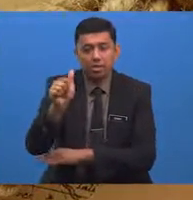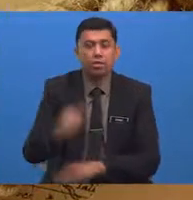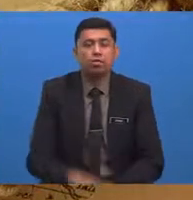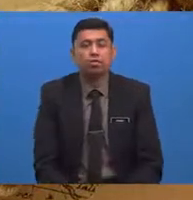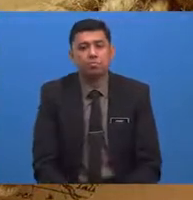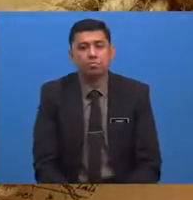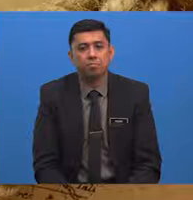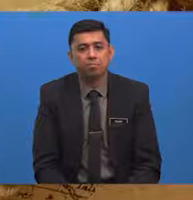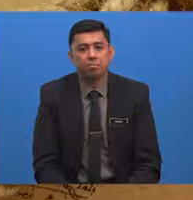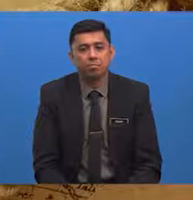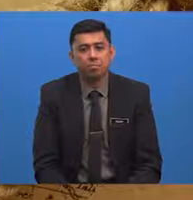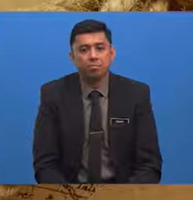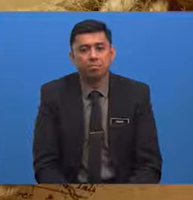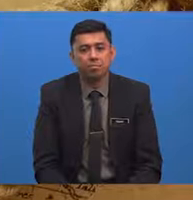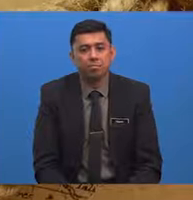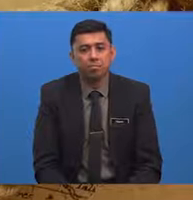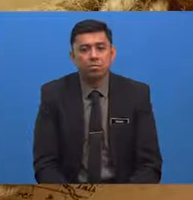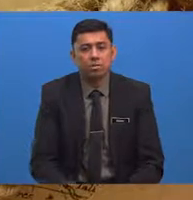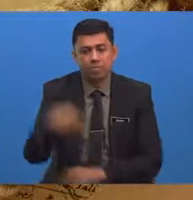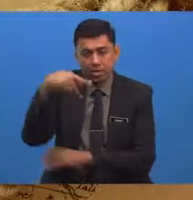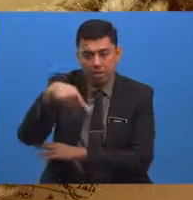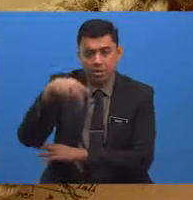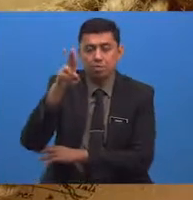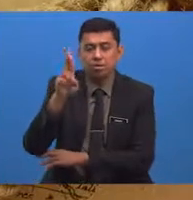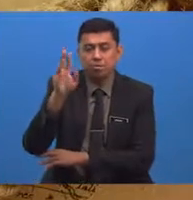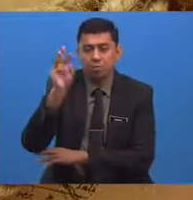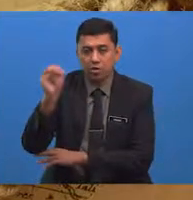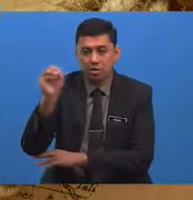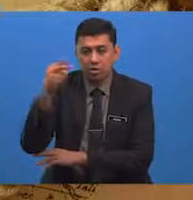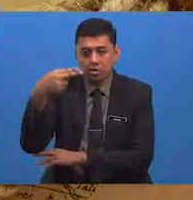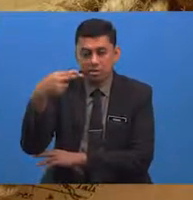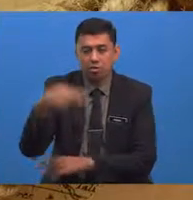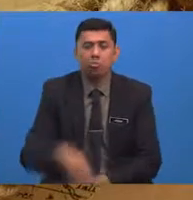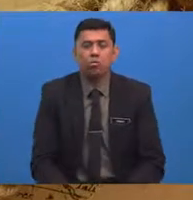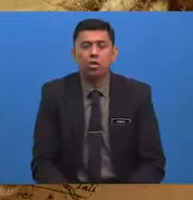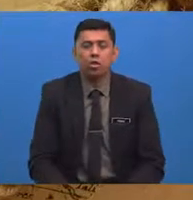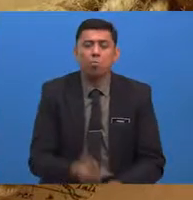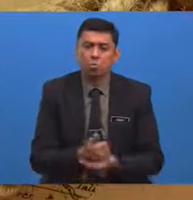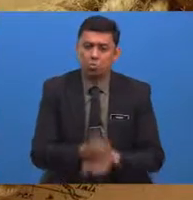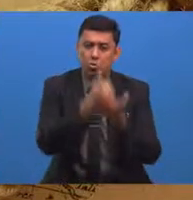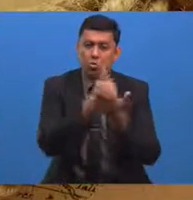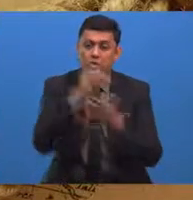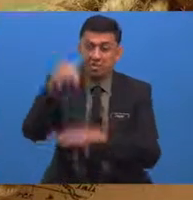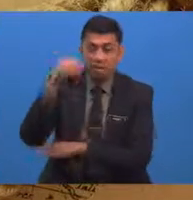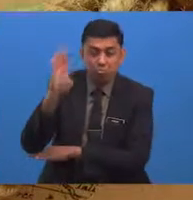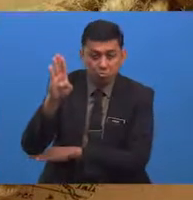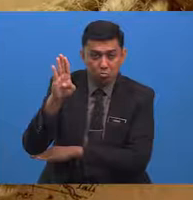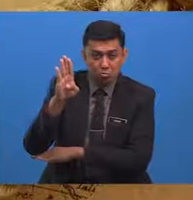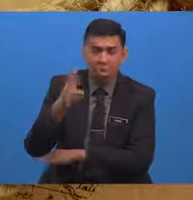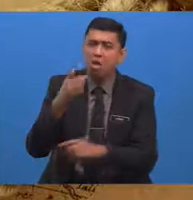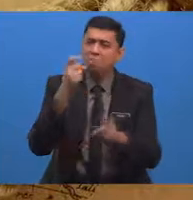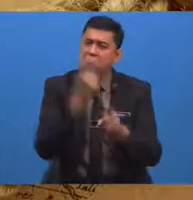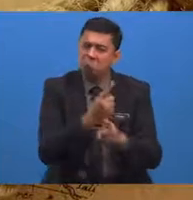penentangan tersebut. Pangeran Raja Muda Hashim meminta bantuan James Brooke. James Brooke